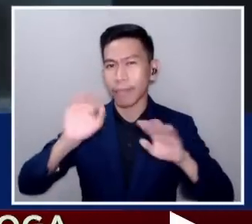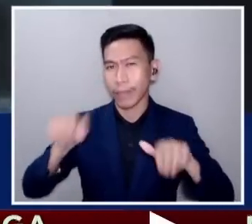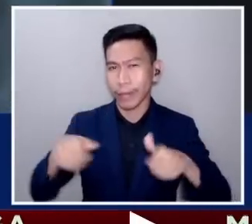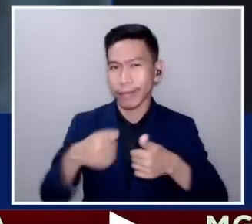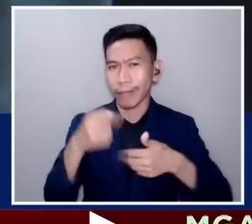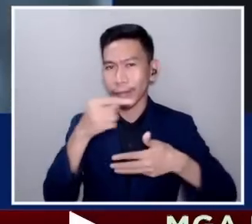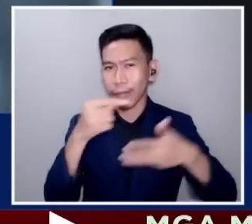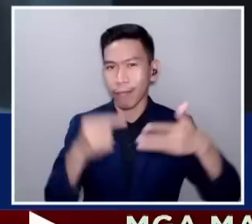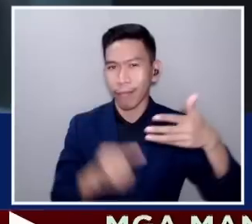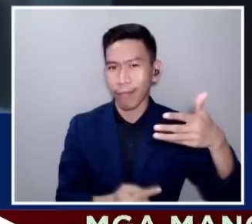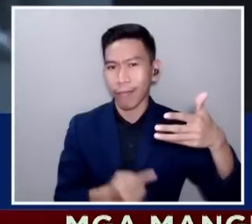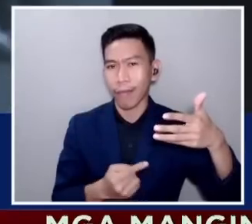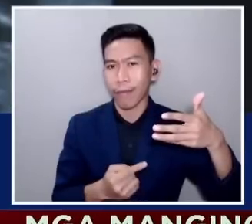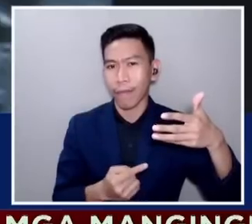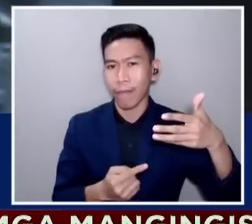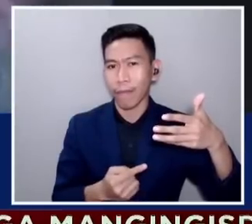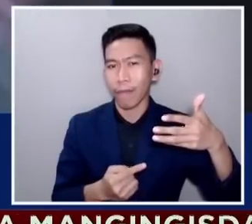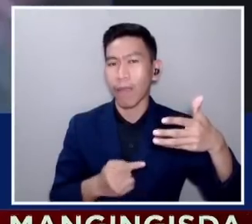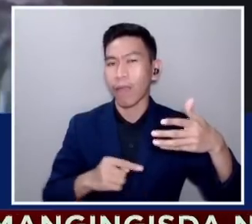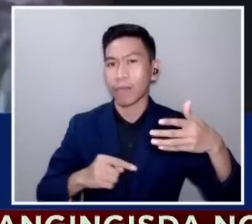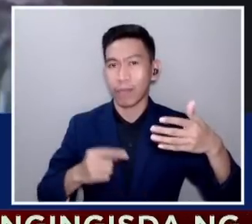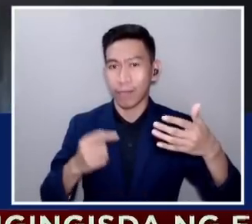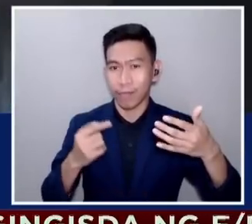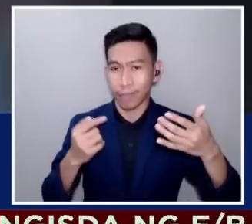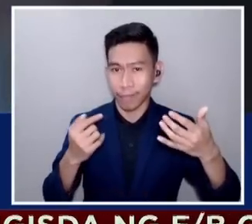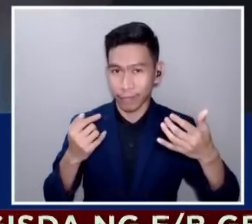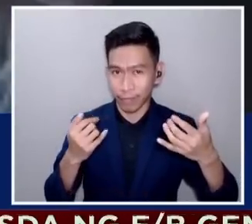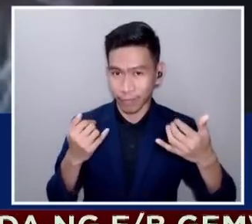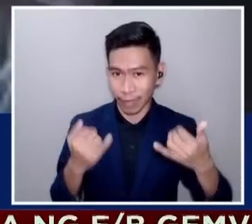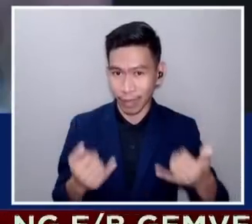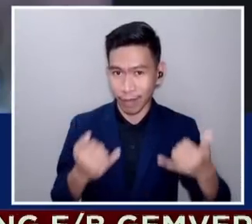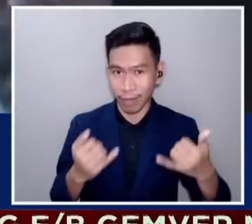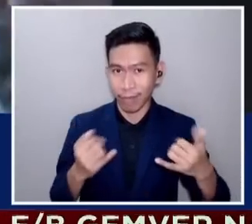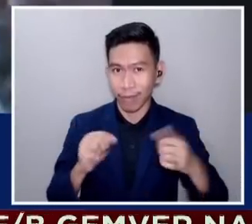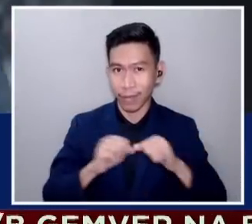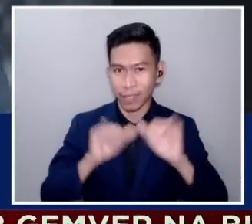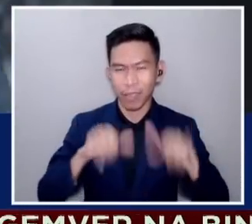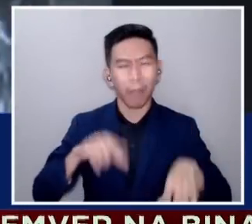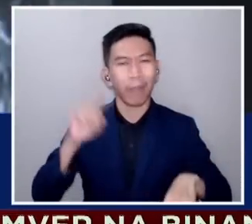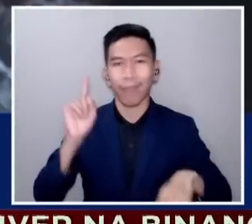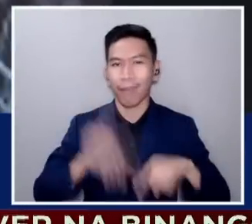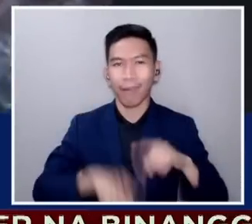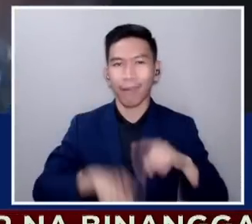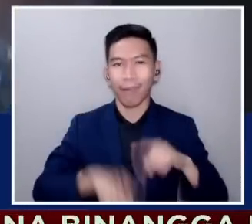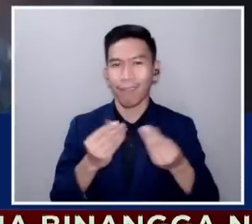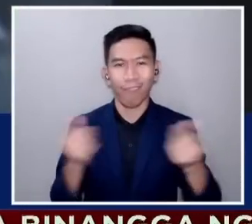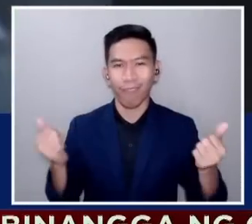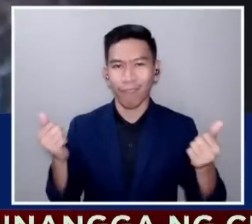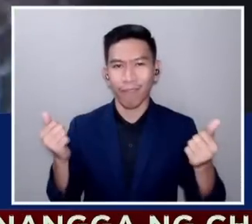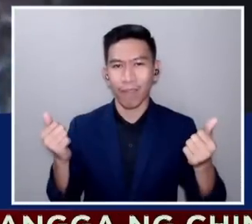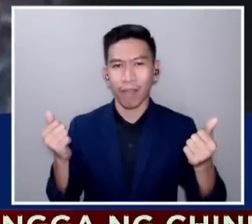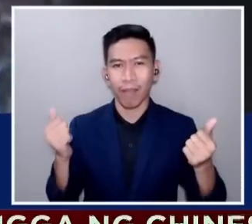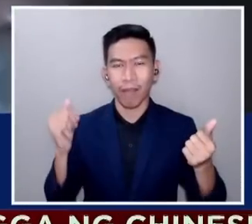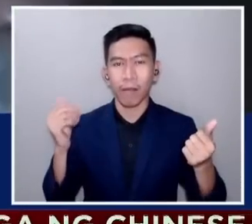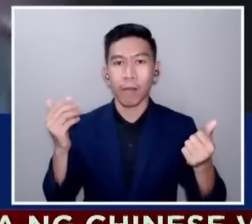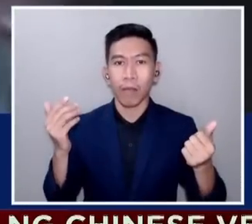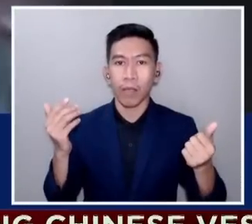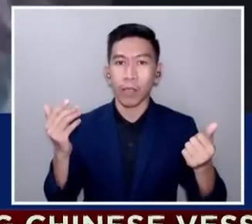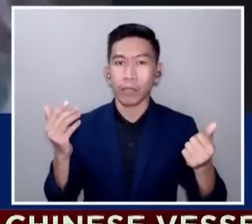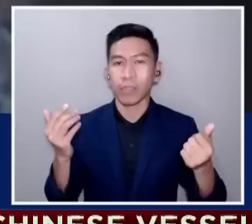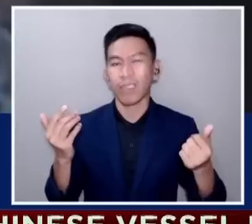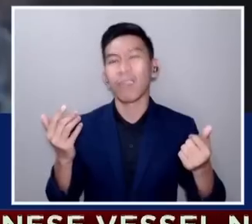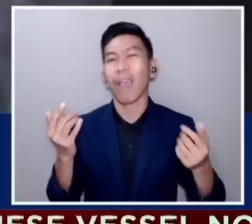matugunan ng ating sistema sa kasalukuyan po. Yun po ang